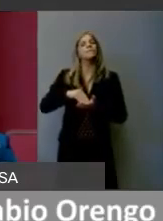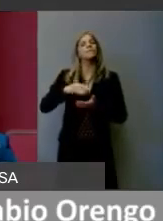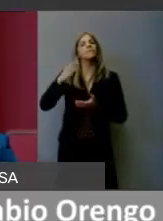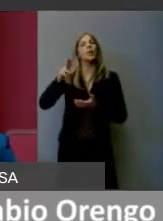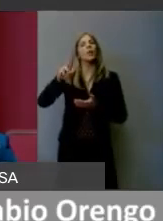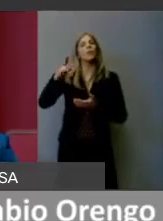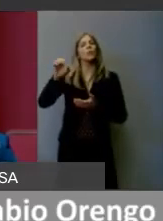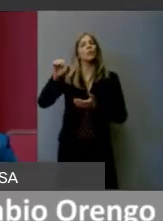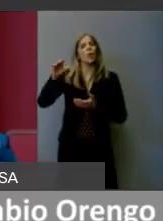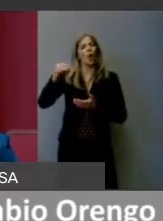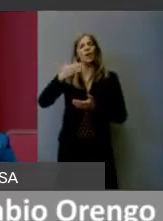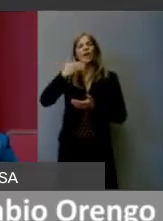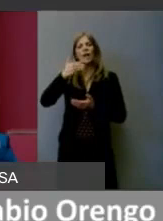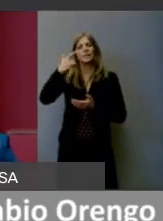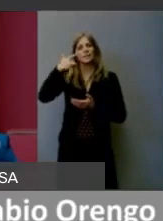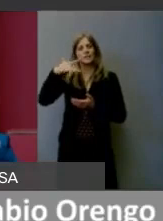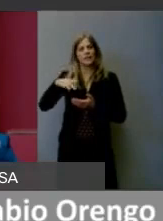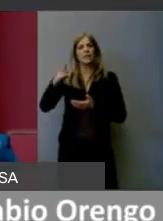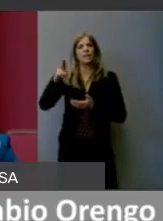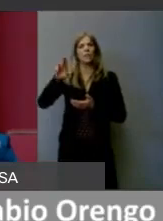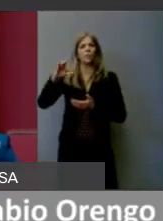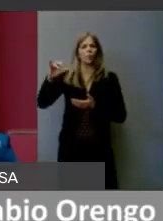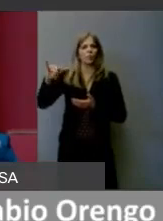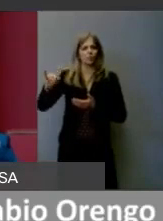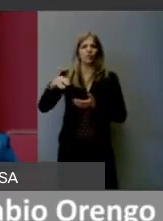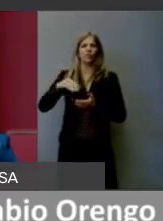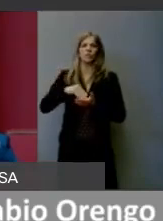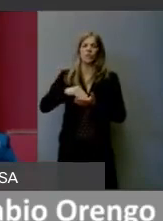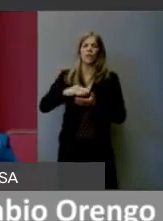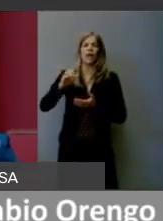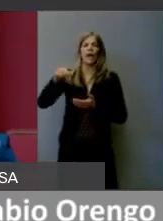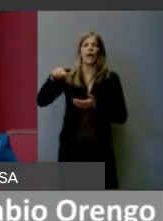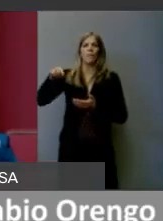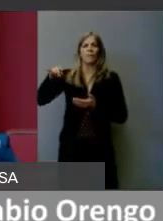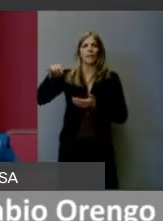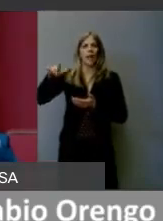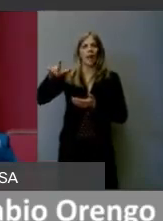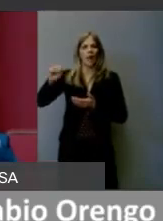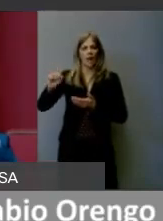Brusoni, assente giustificato. Bucci, Campanella,